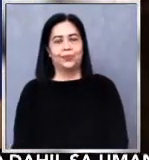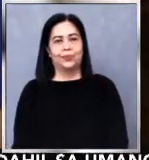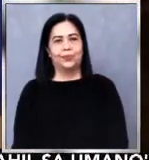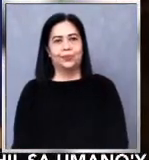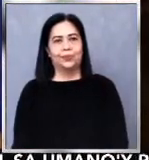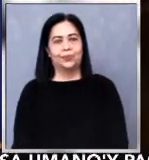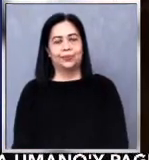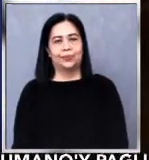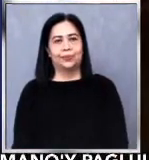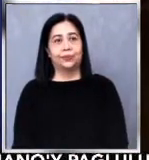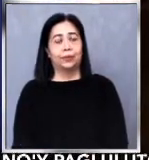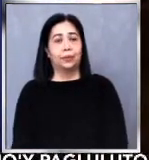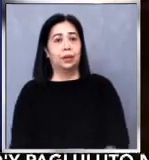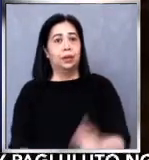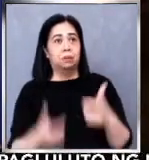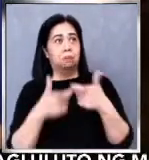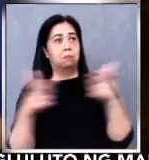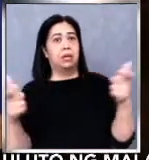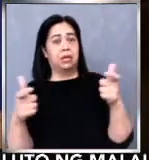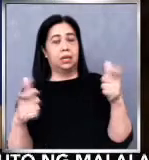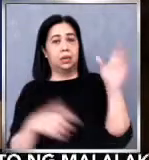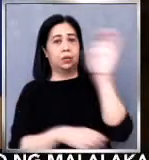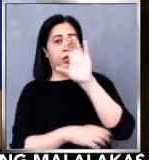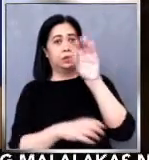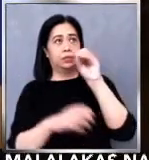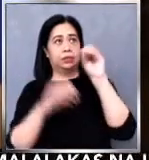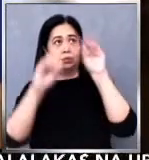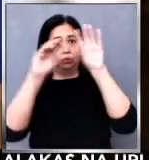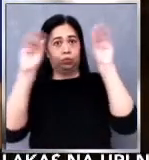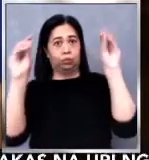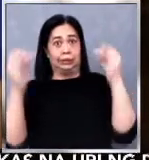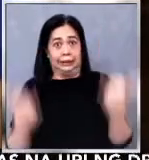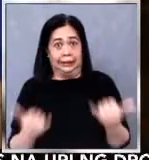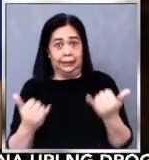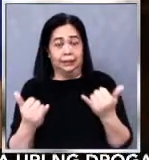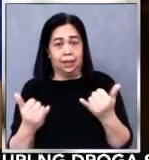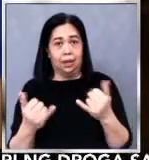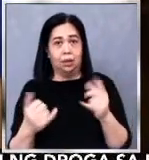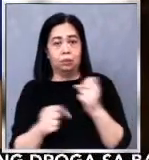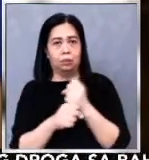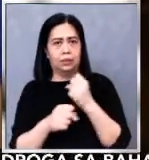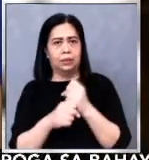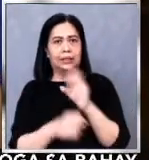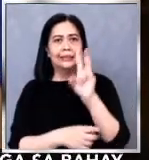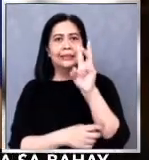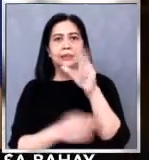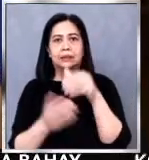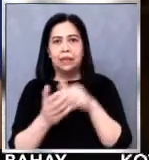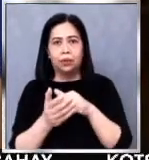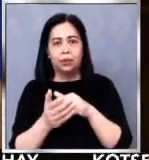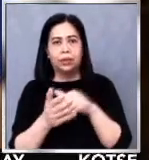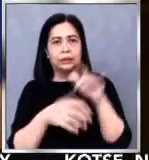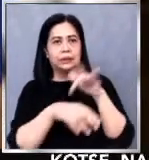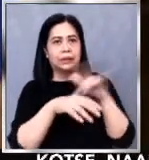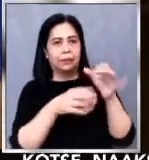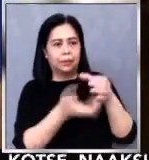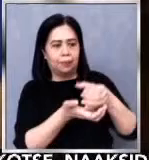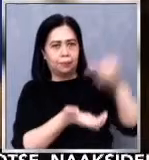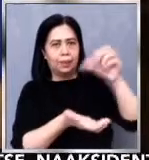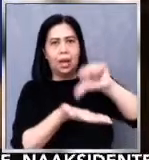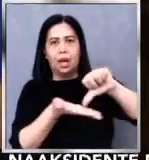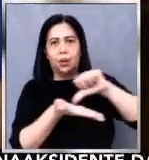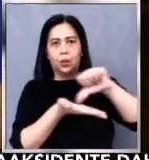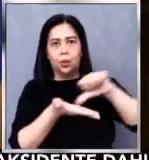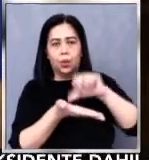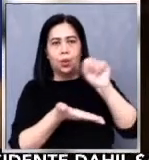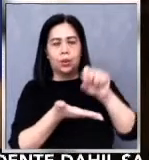Pia, yung giant Christmas tree na paiilawan ngayong gabi ay binubuo ng 6,000 na empty bottles ng alcohol. Yan daw ay